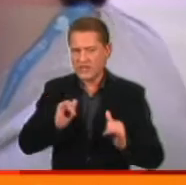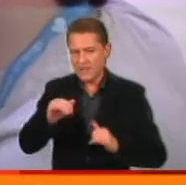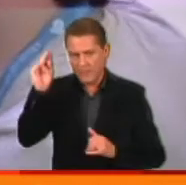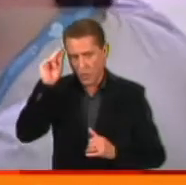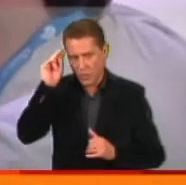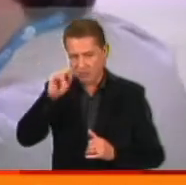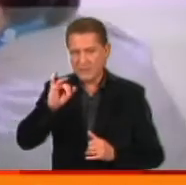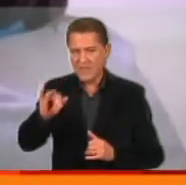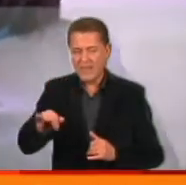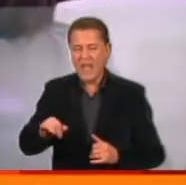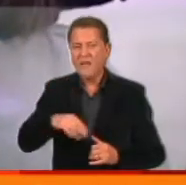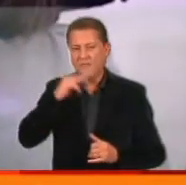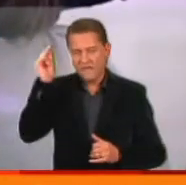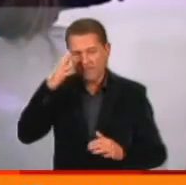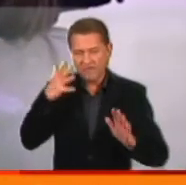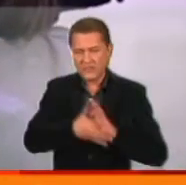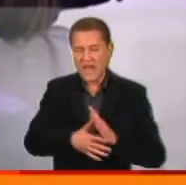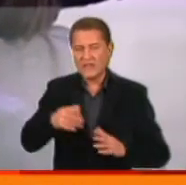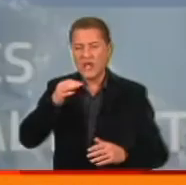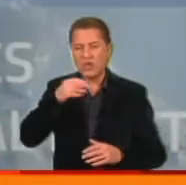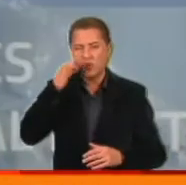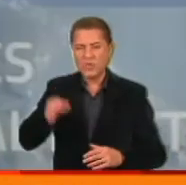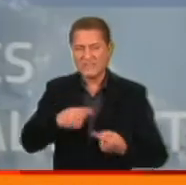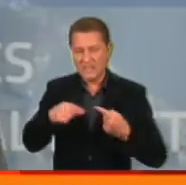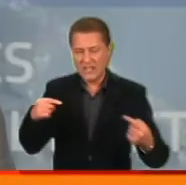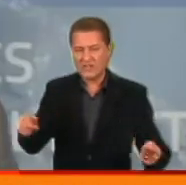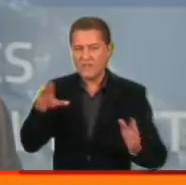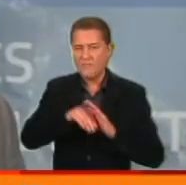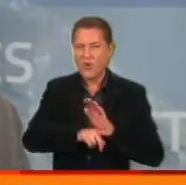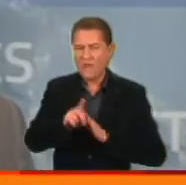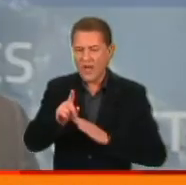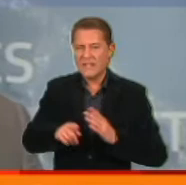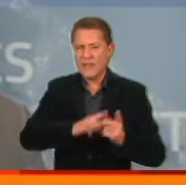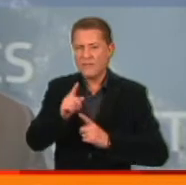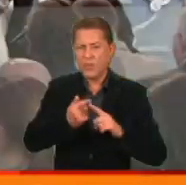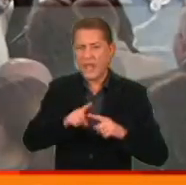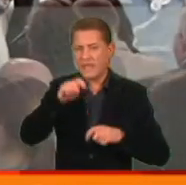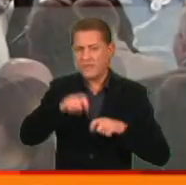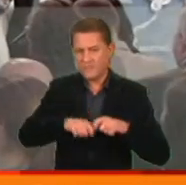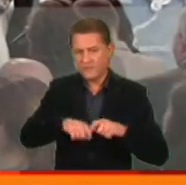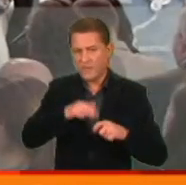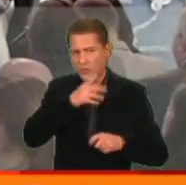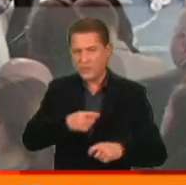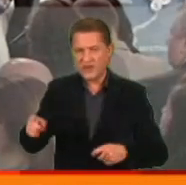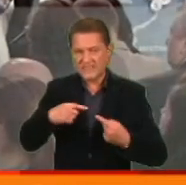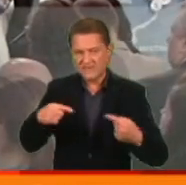і ретельно вивчати досвід інших, провадити реформи, які пройшли випробування часом в інших